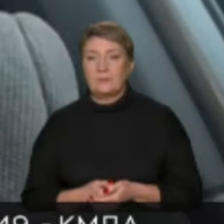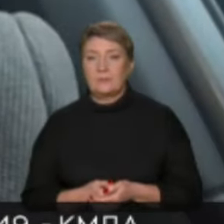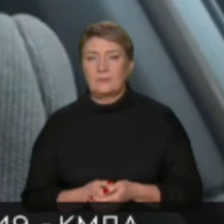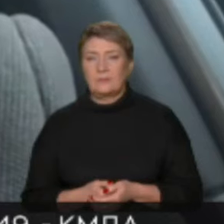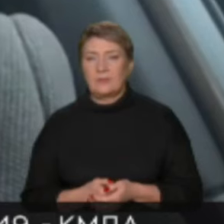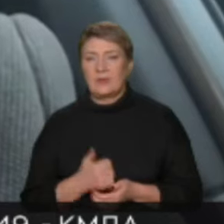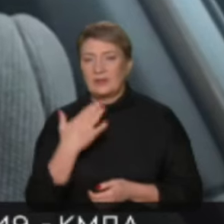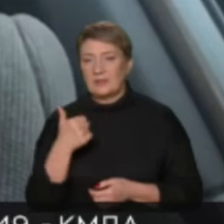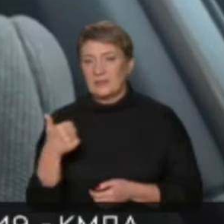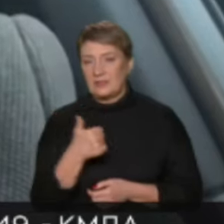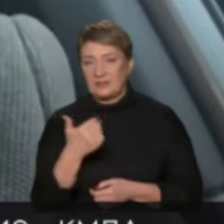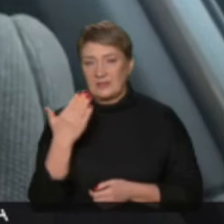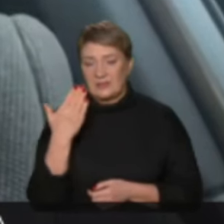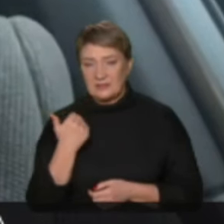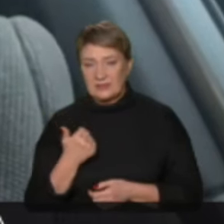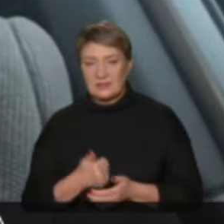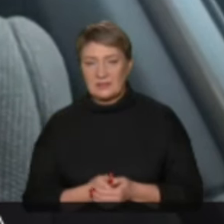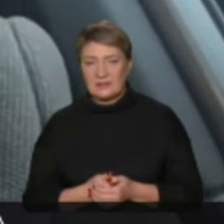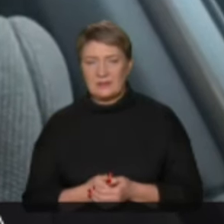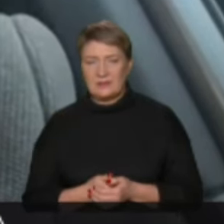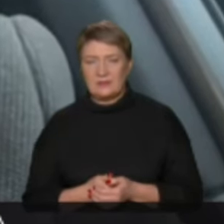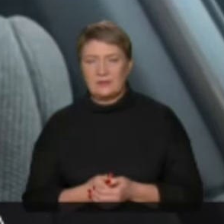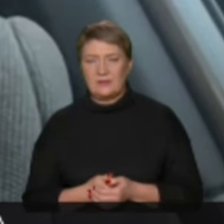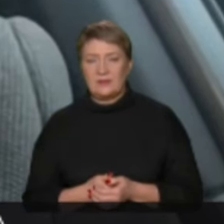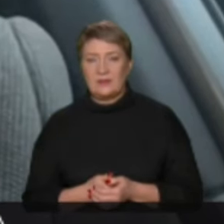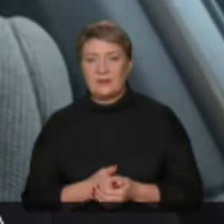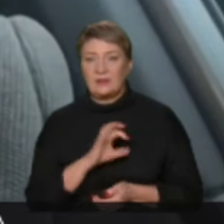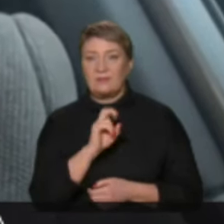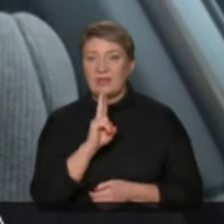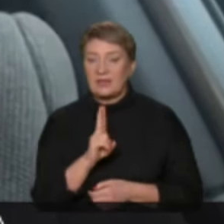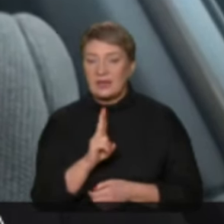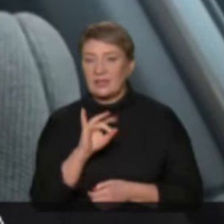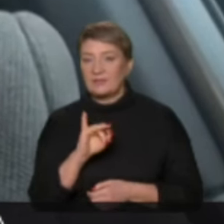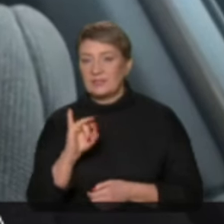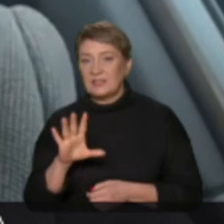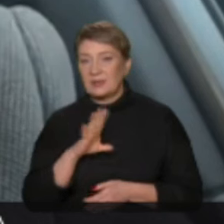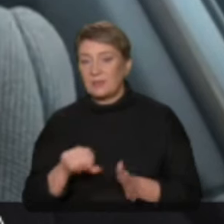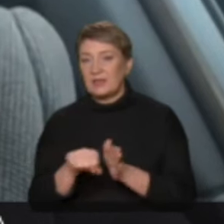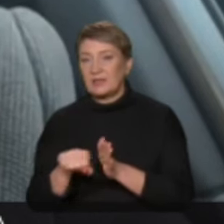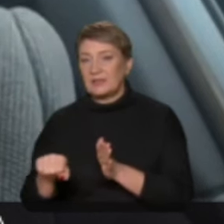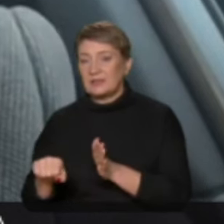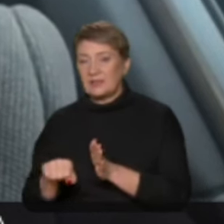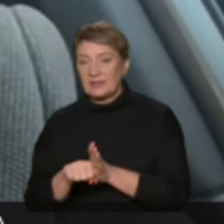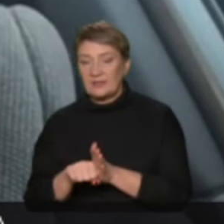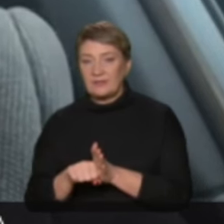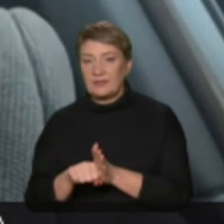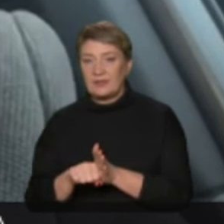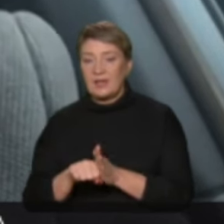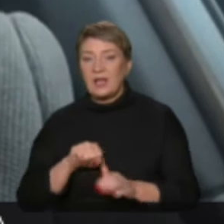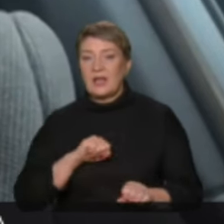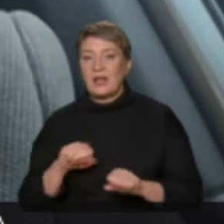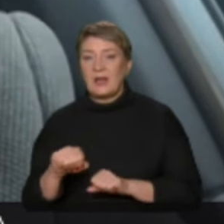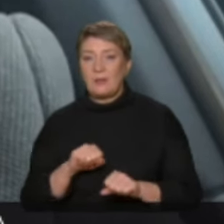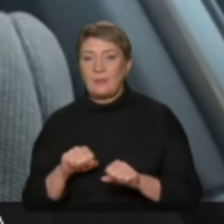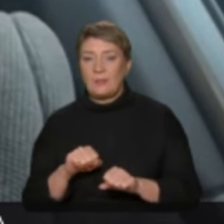Несколько недель назад в Сирии и в Ираке были ликвидированы несколько высокопоставленных командиров